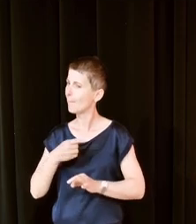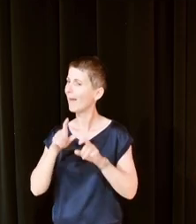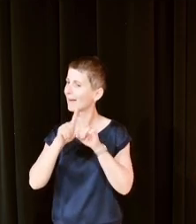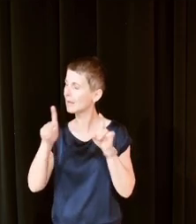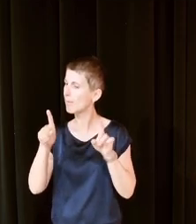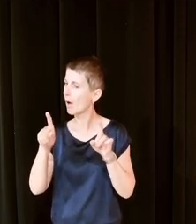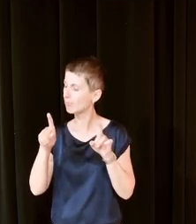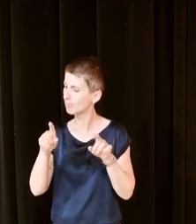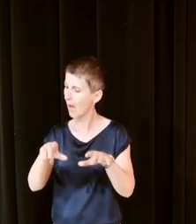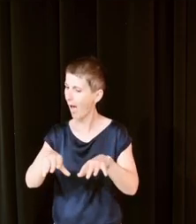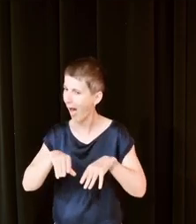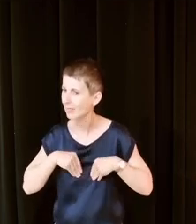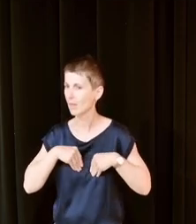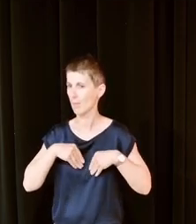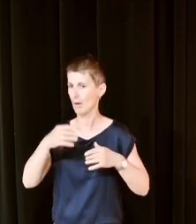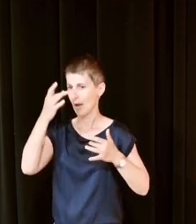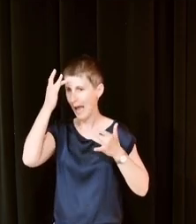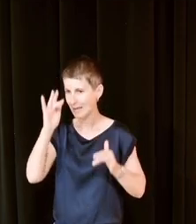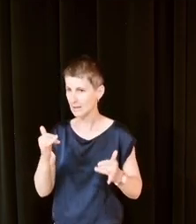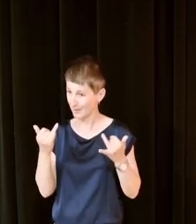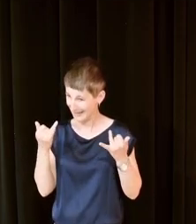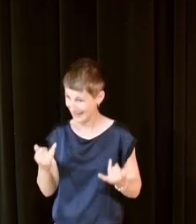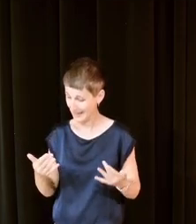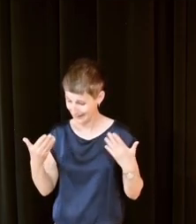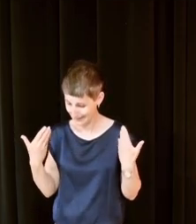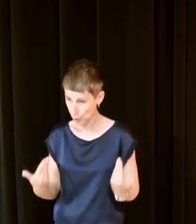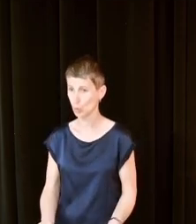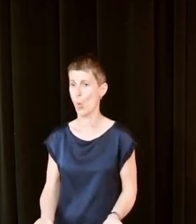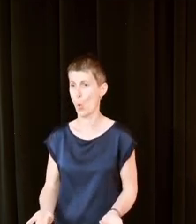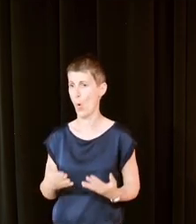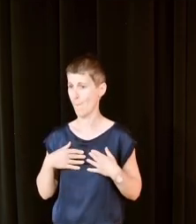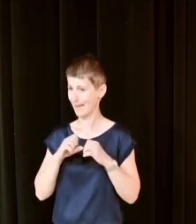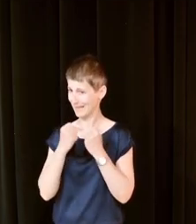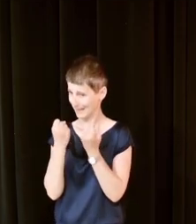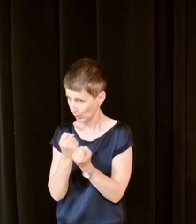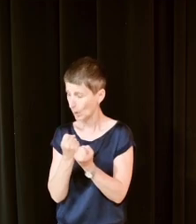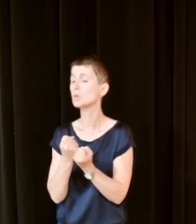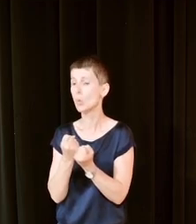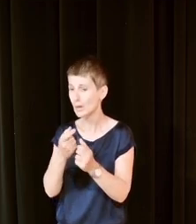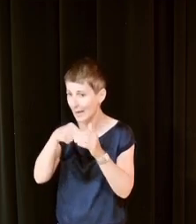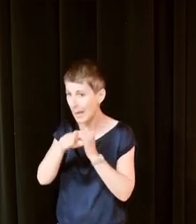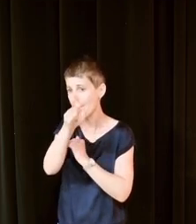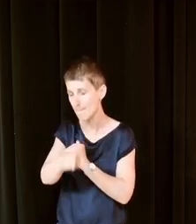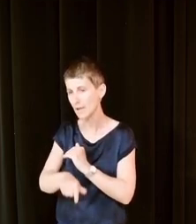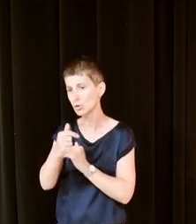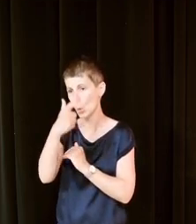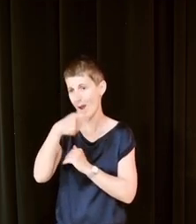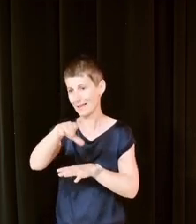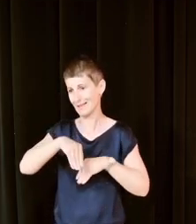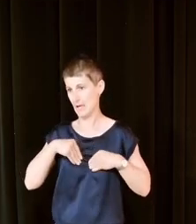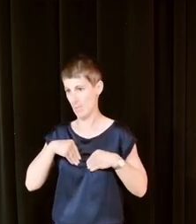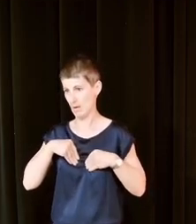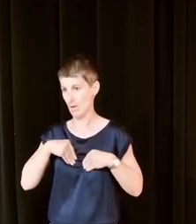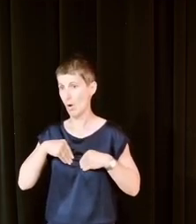was ist, was jetzt gerade ist und das tatsächlich auch mit den Menschen ernst zu nehmen. Oder, wie Cicely